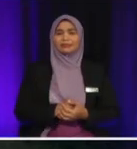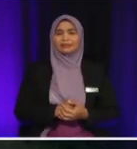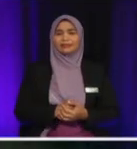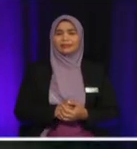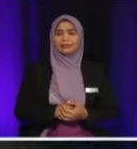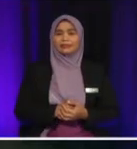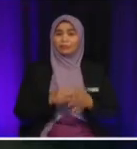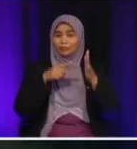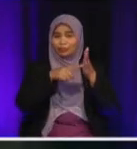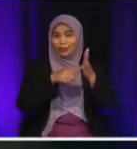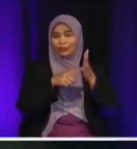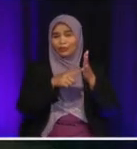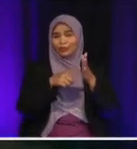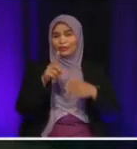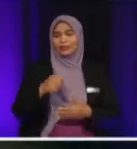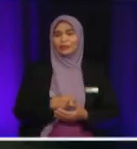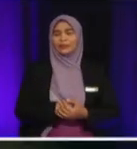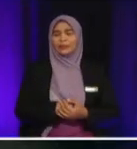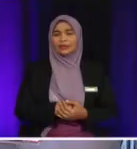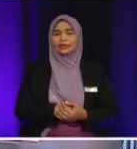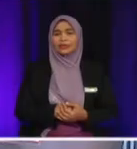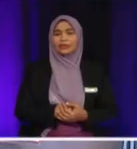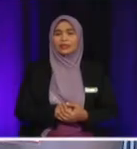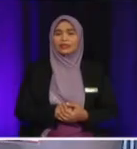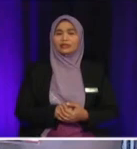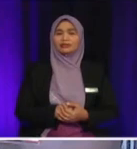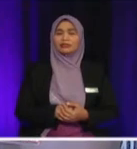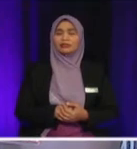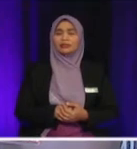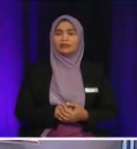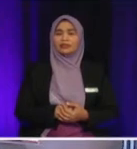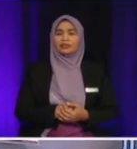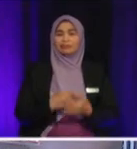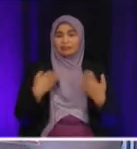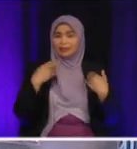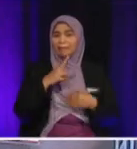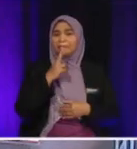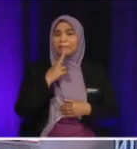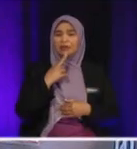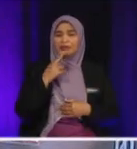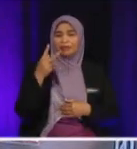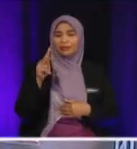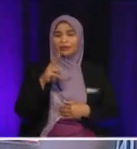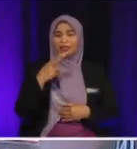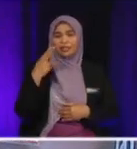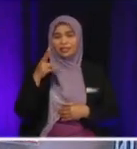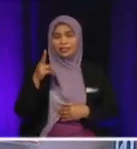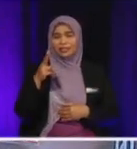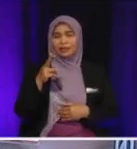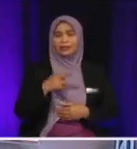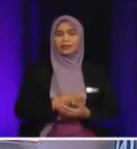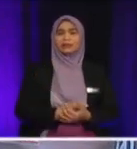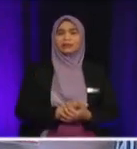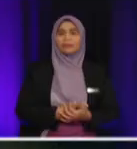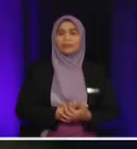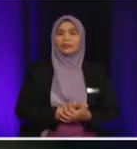kad. Murid-murid belakang ada kad tak? Kan? So, saya nak tanya, sakat ini kad kita ada merah, kuning dan hijau. Kalau merah tu faham, tak